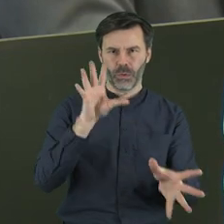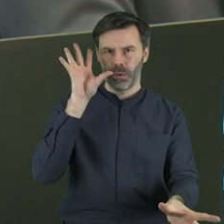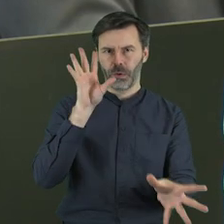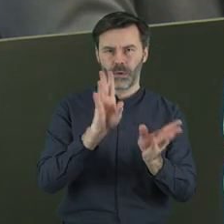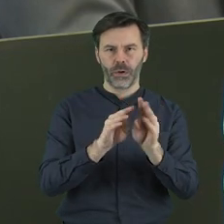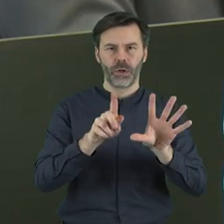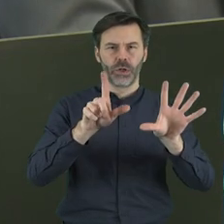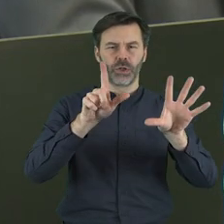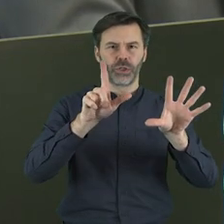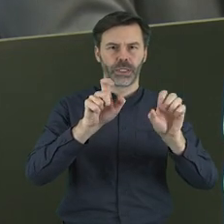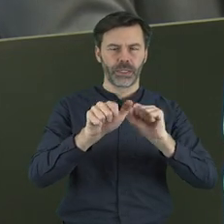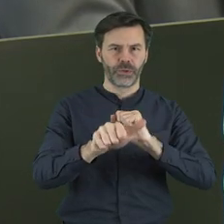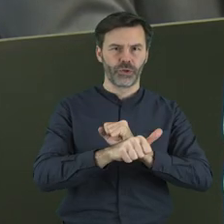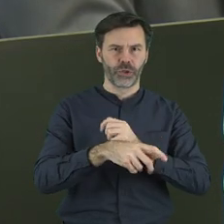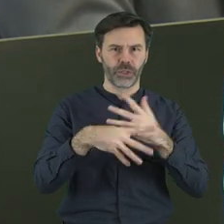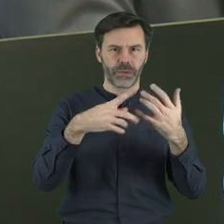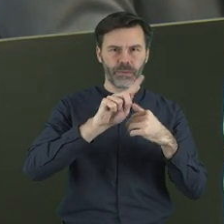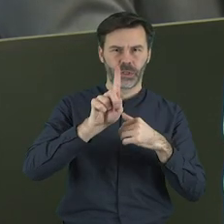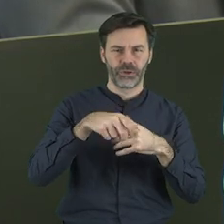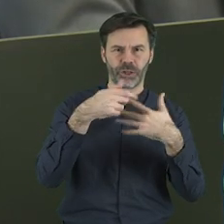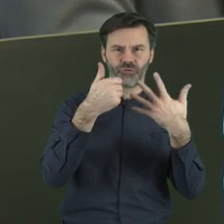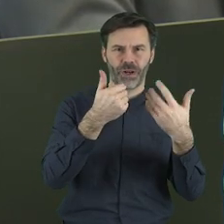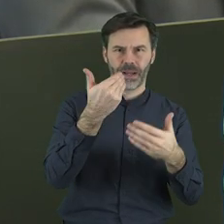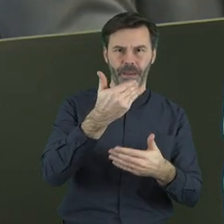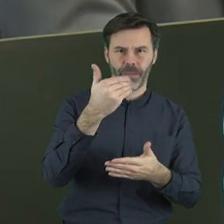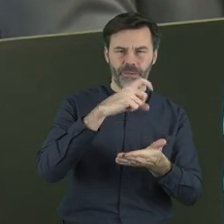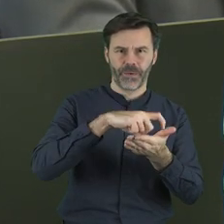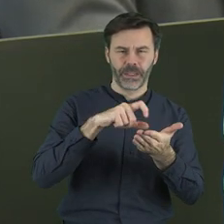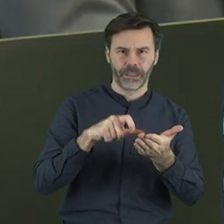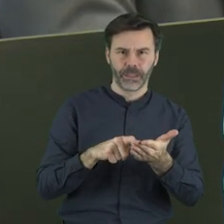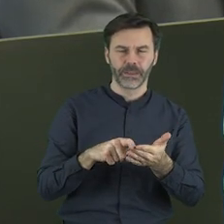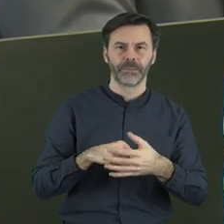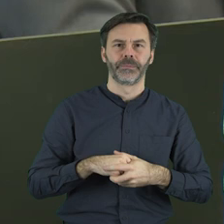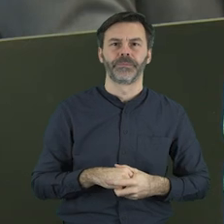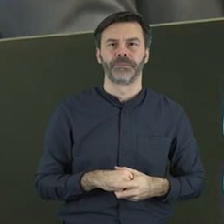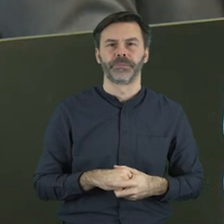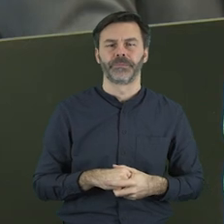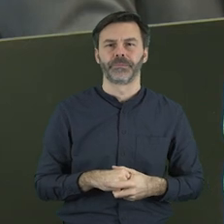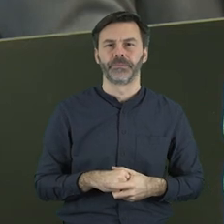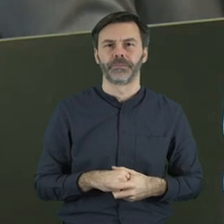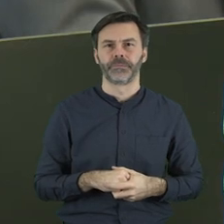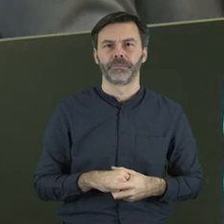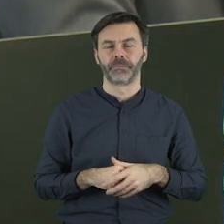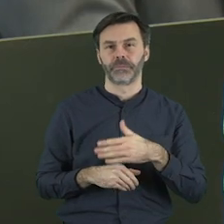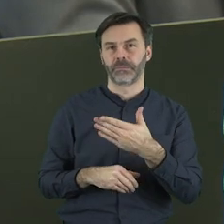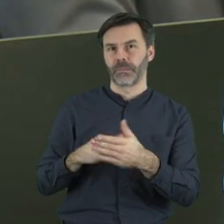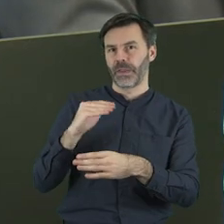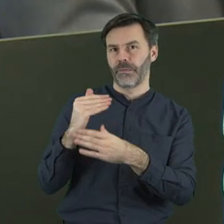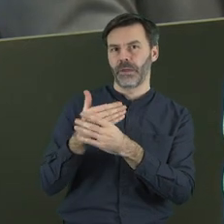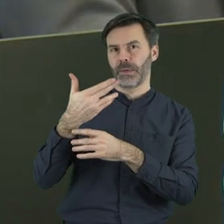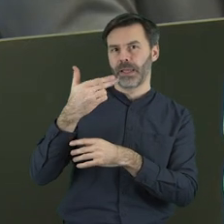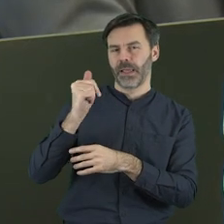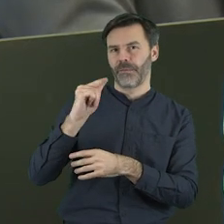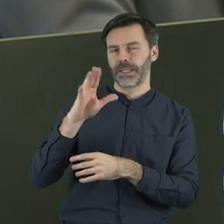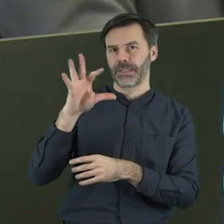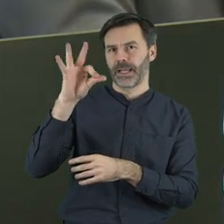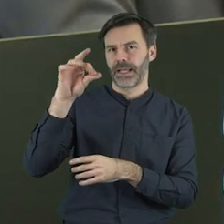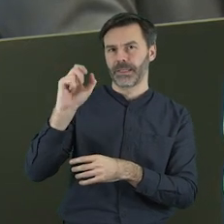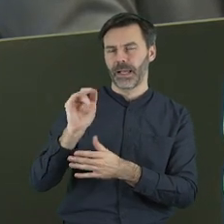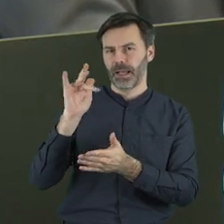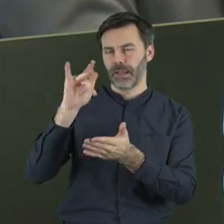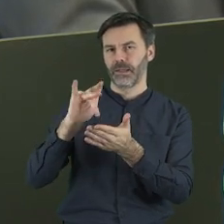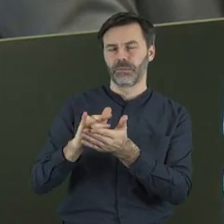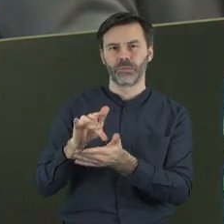769,6. Dzierżawcą został NAFIS SA z siedzibą w Poznaniu i umowa ta obejmowała